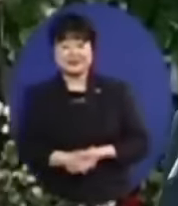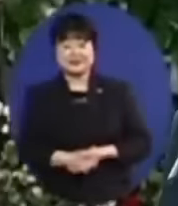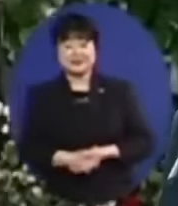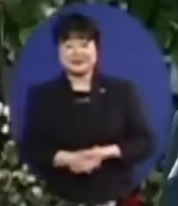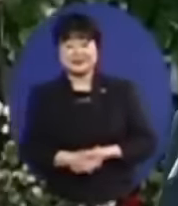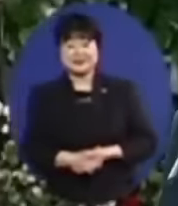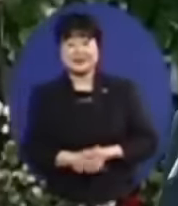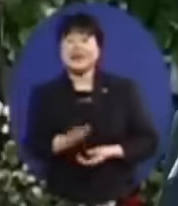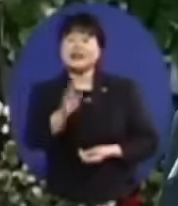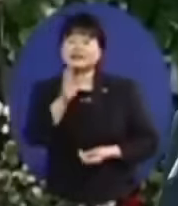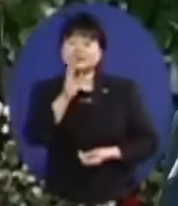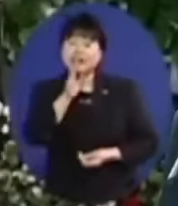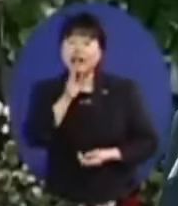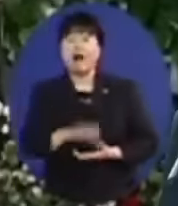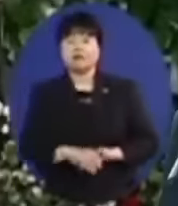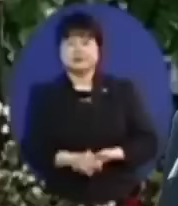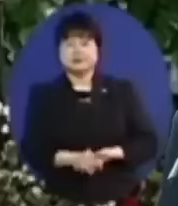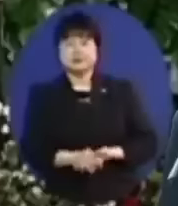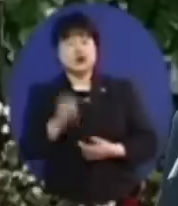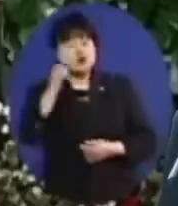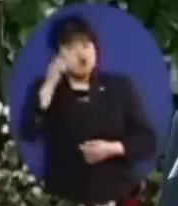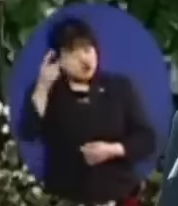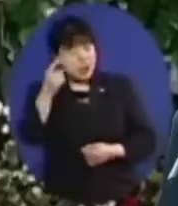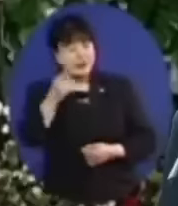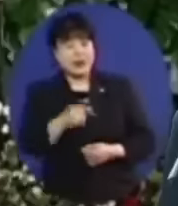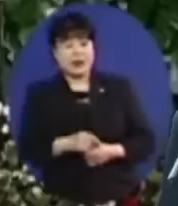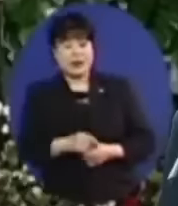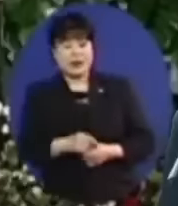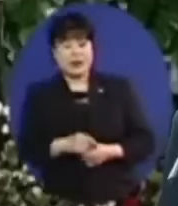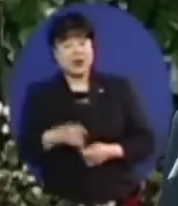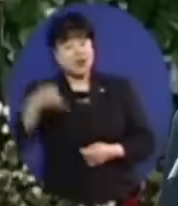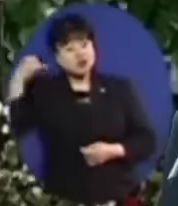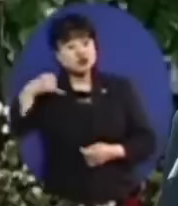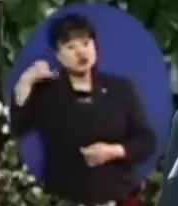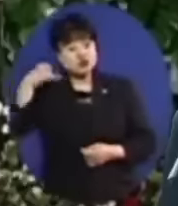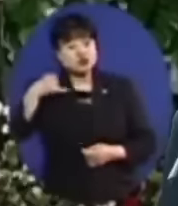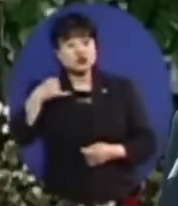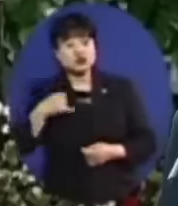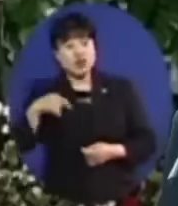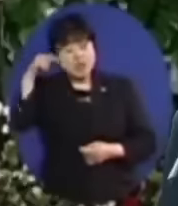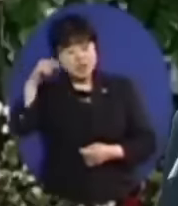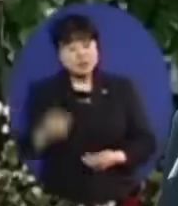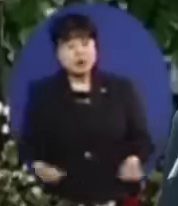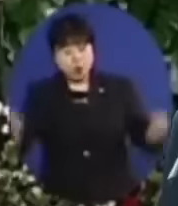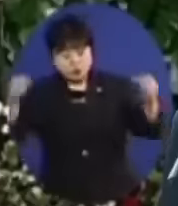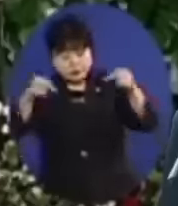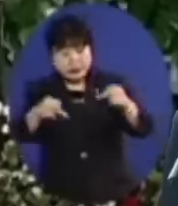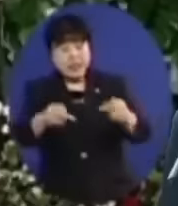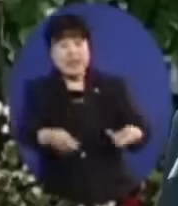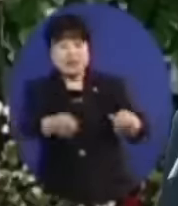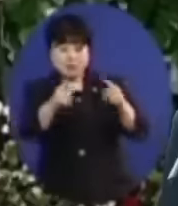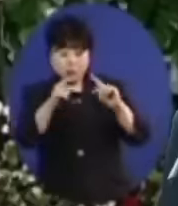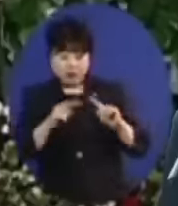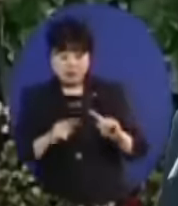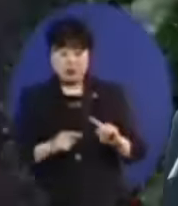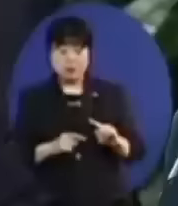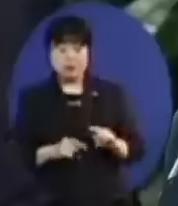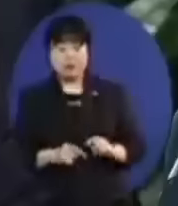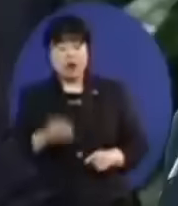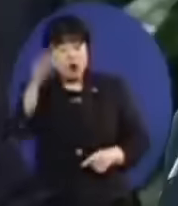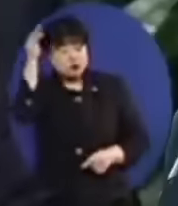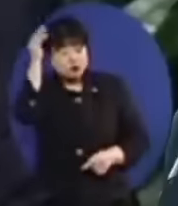자네 참 훌륭하다. 어떻게 해서 이 중국의 깊은 골짜기에 들어와서 이